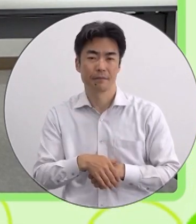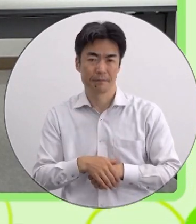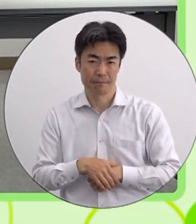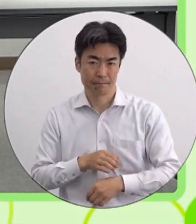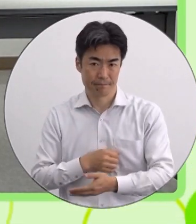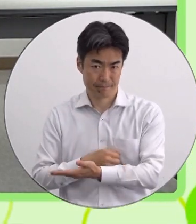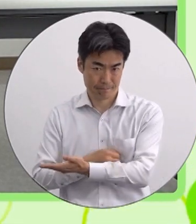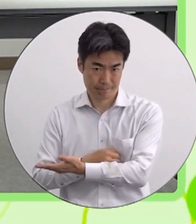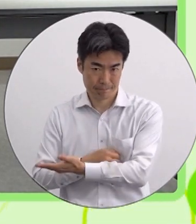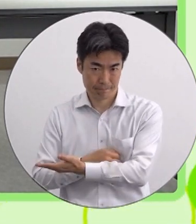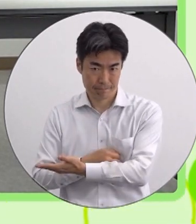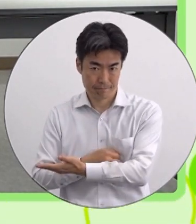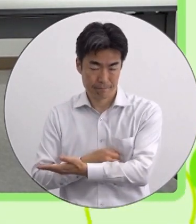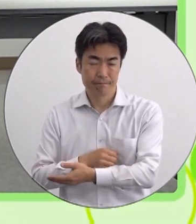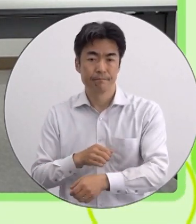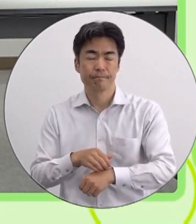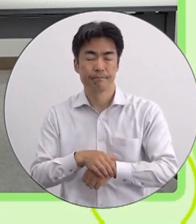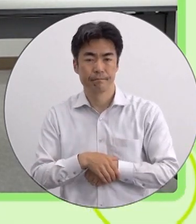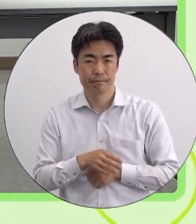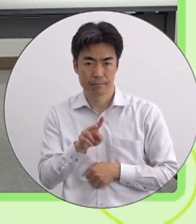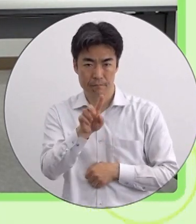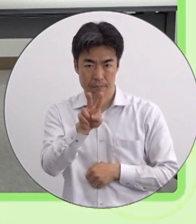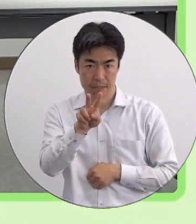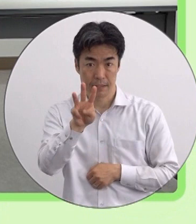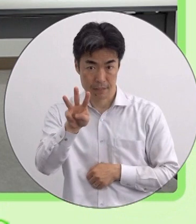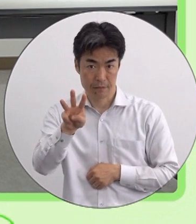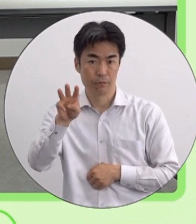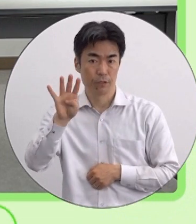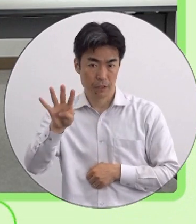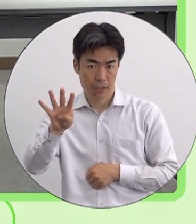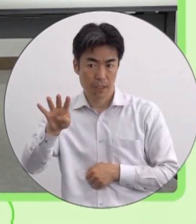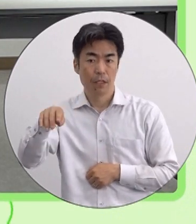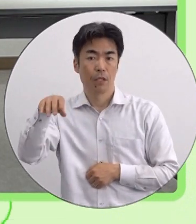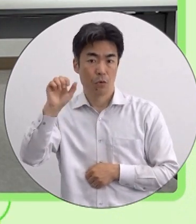に乗せて胸を絞ります。